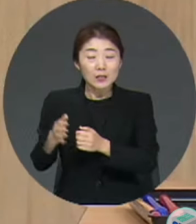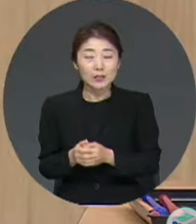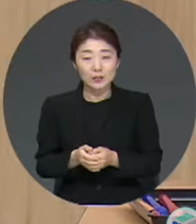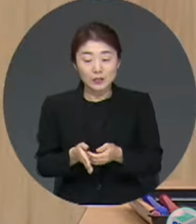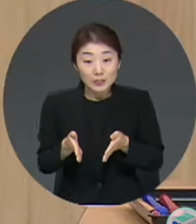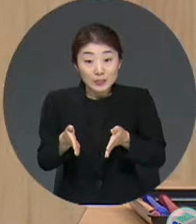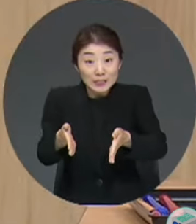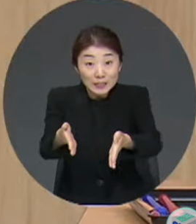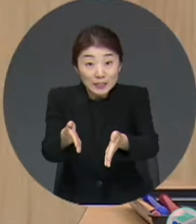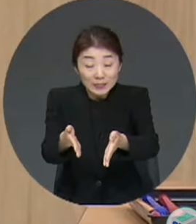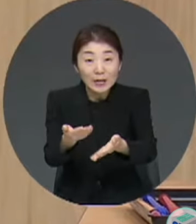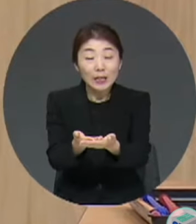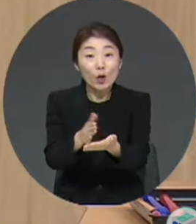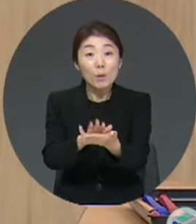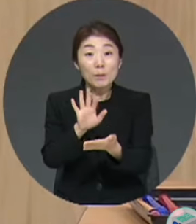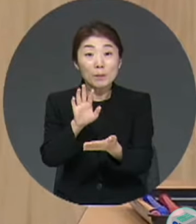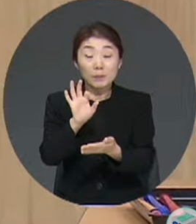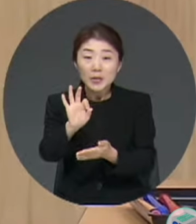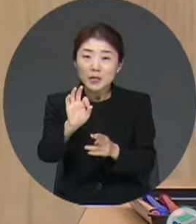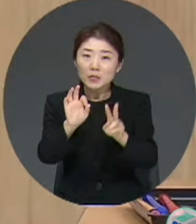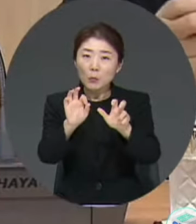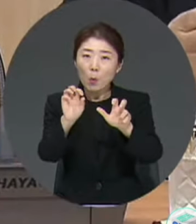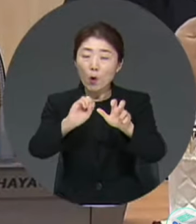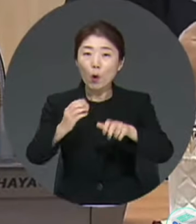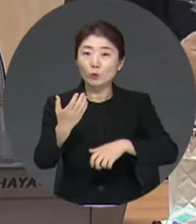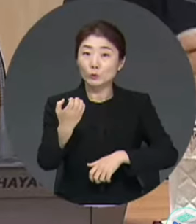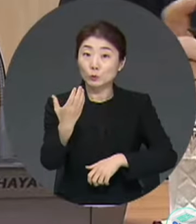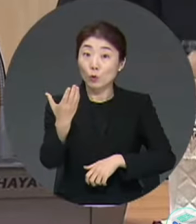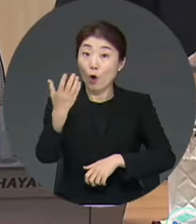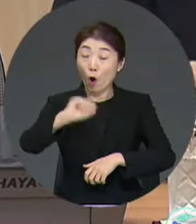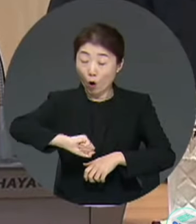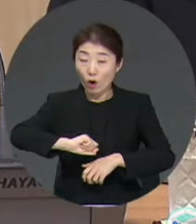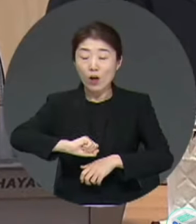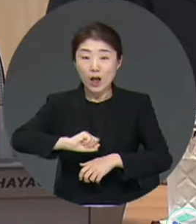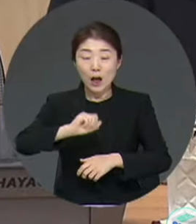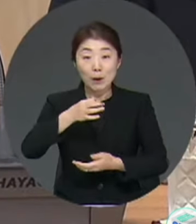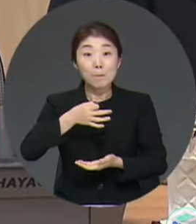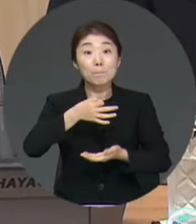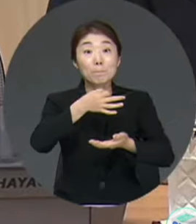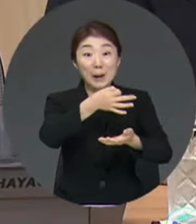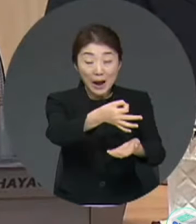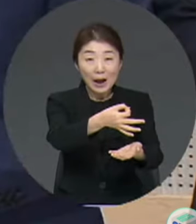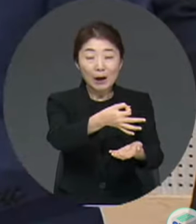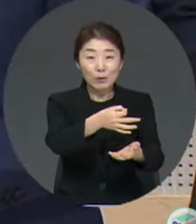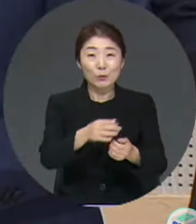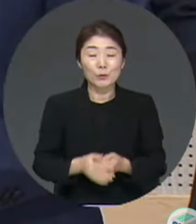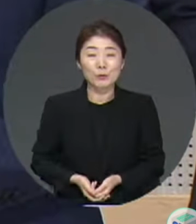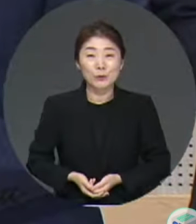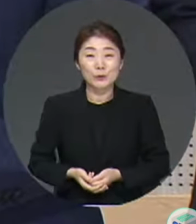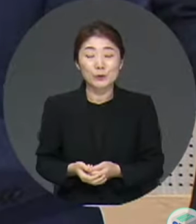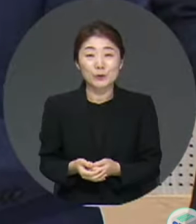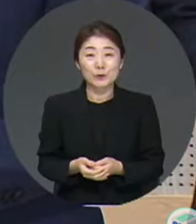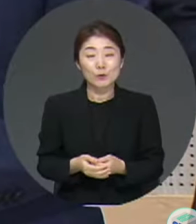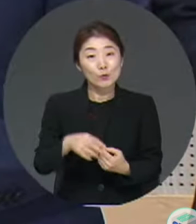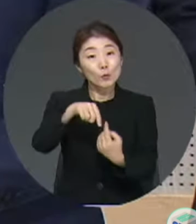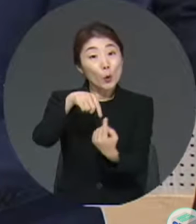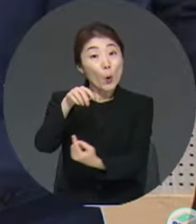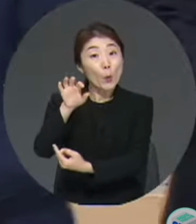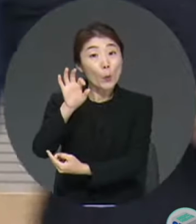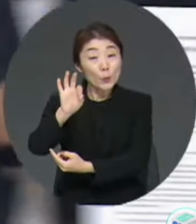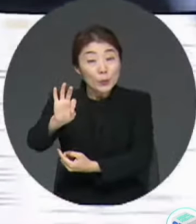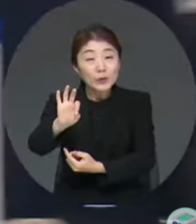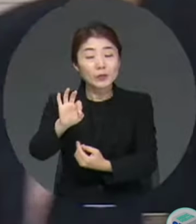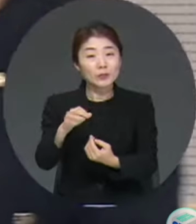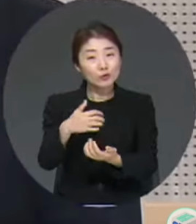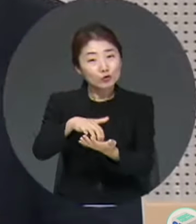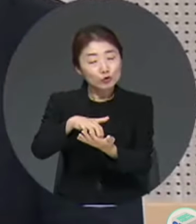개설 비용의 25%인 99억 원을 일시 부담금으로 통영시에 지불하고 운영비는 화장